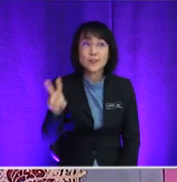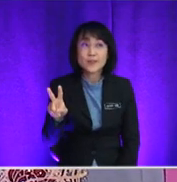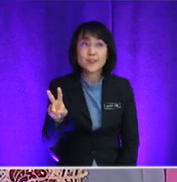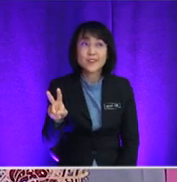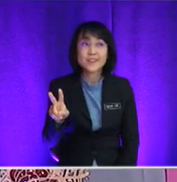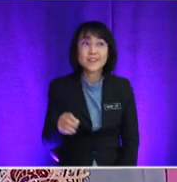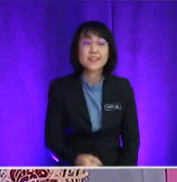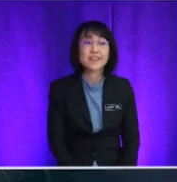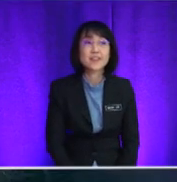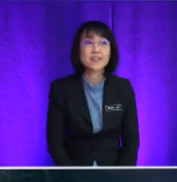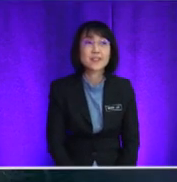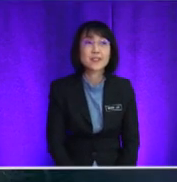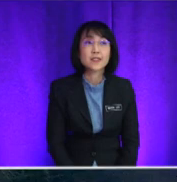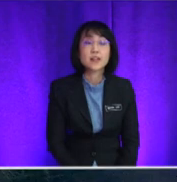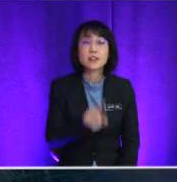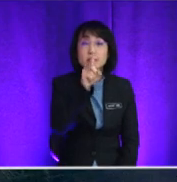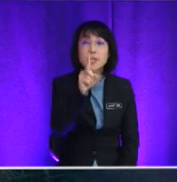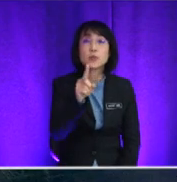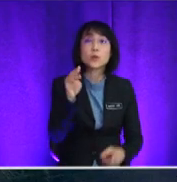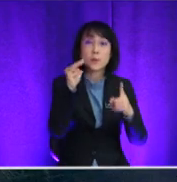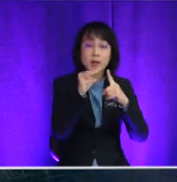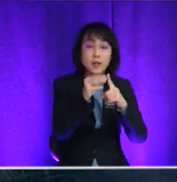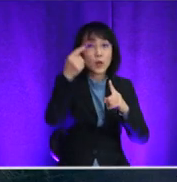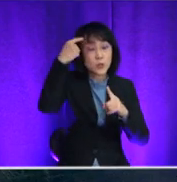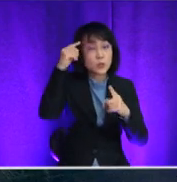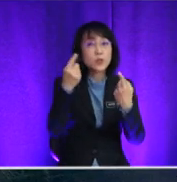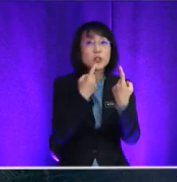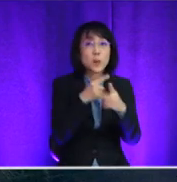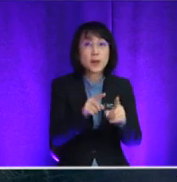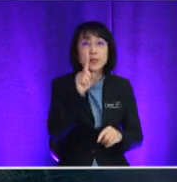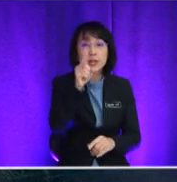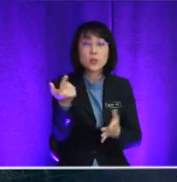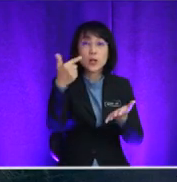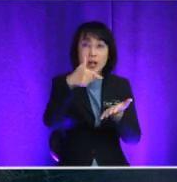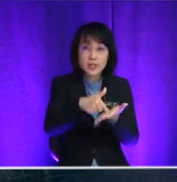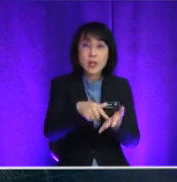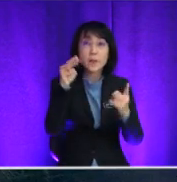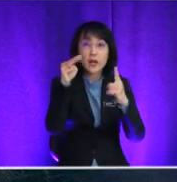satu markah untuk jawaban jenis satu lagi markah untuk uraian